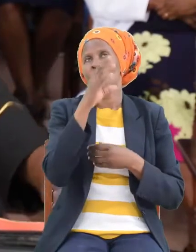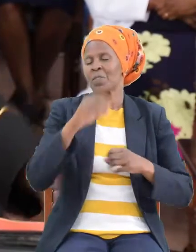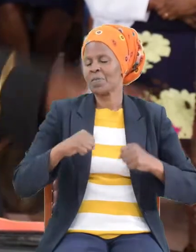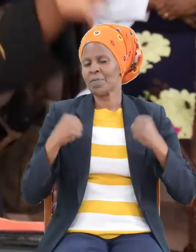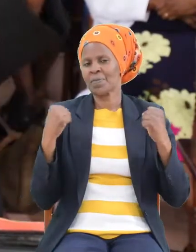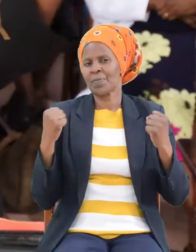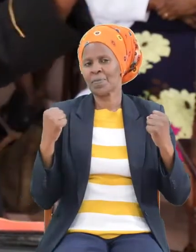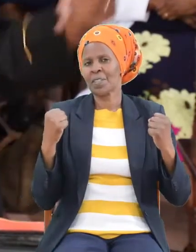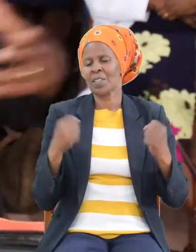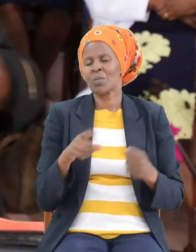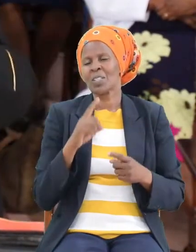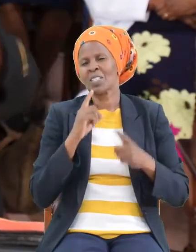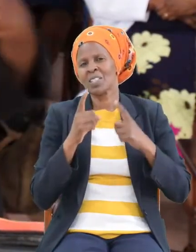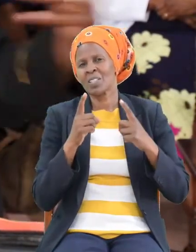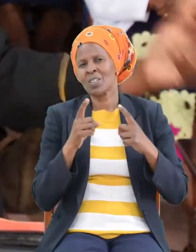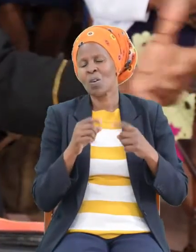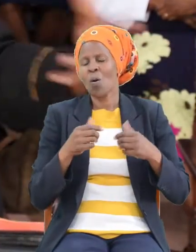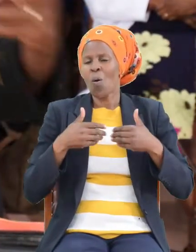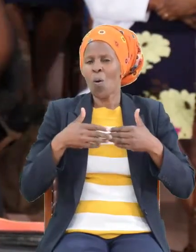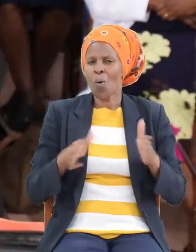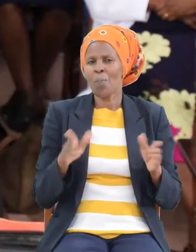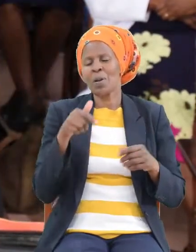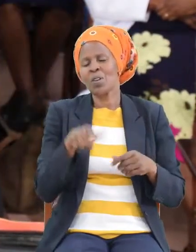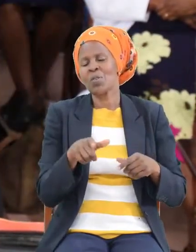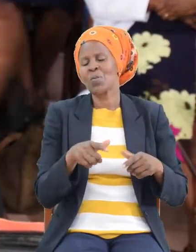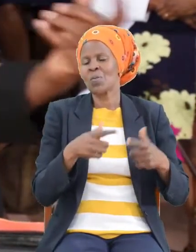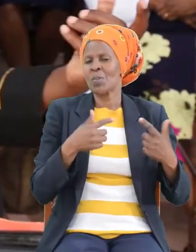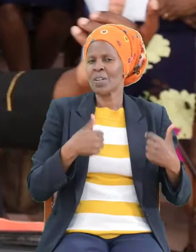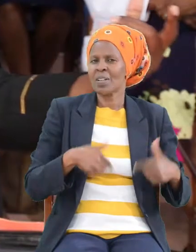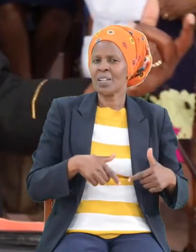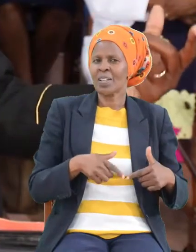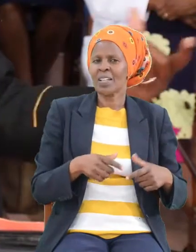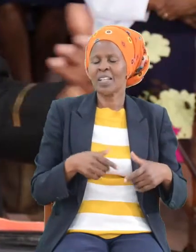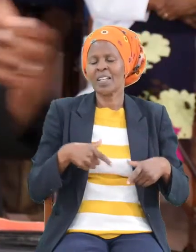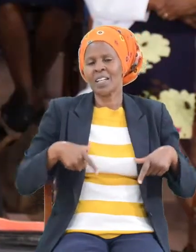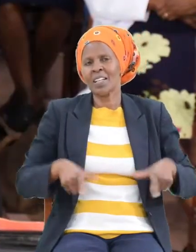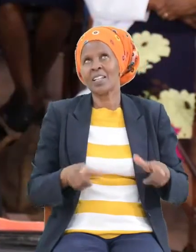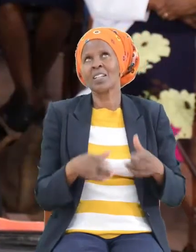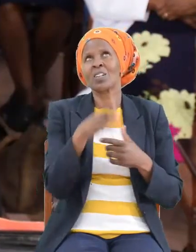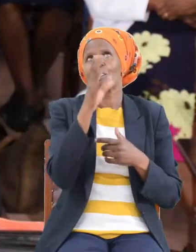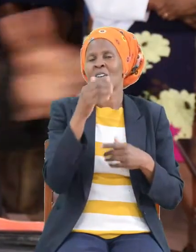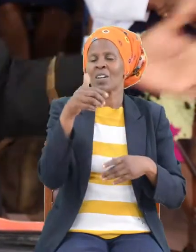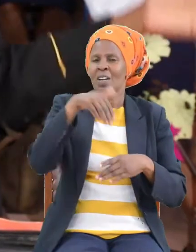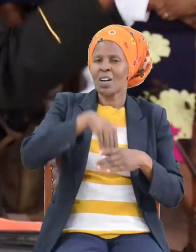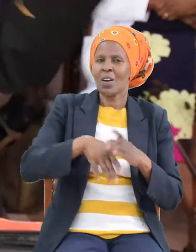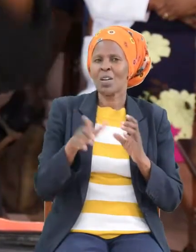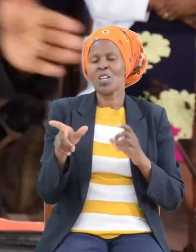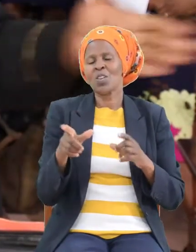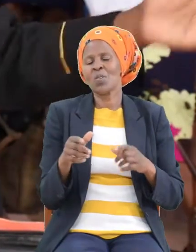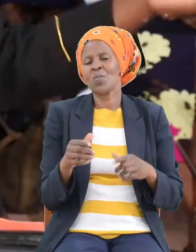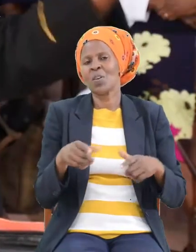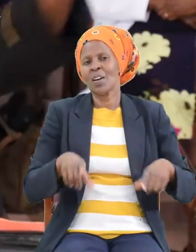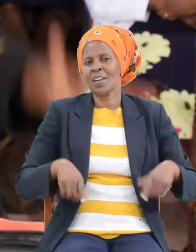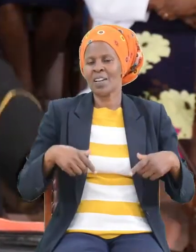ndiposa tunawahimiza kufungua moyo wako na kumruhusu Bwana Yesu Kristo aingie ndani yake, Roho wa Mungu